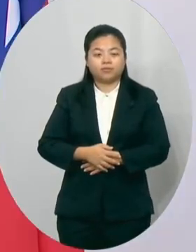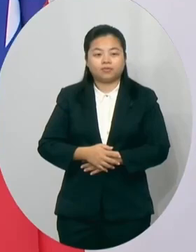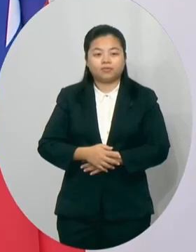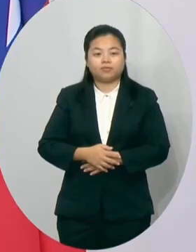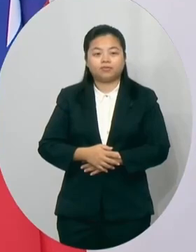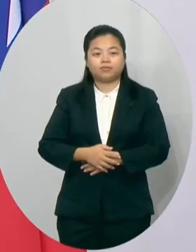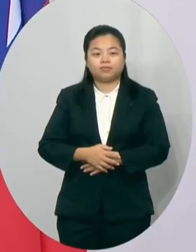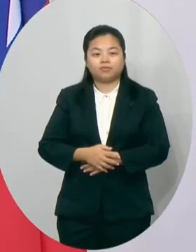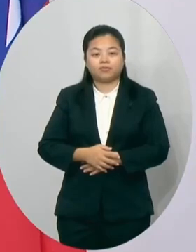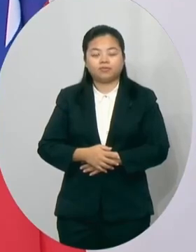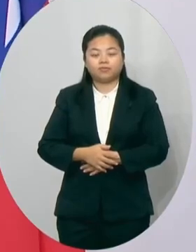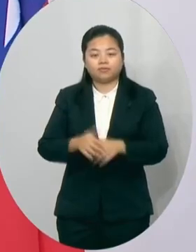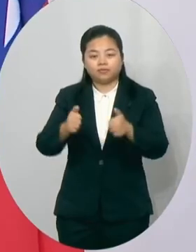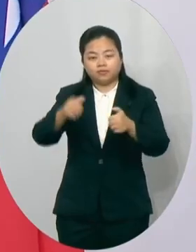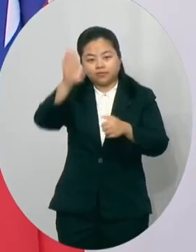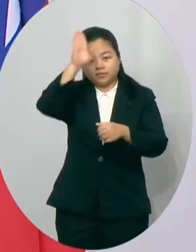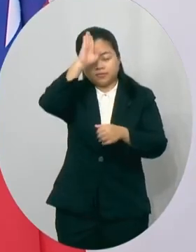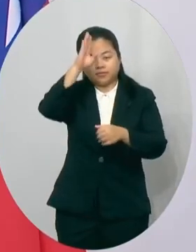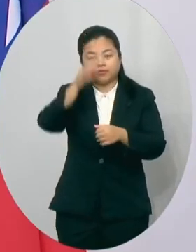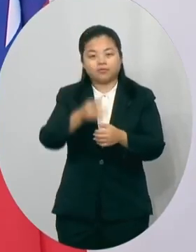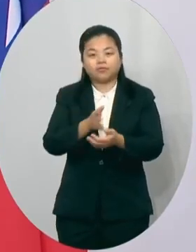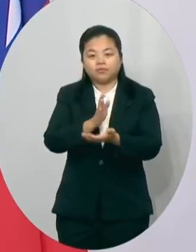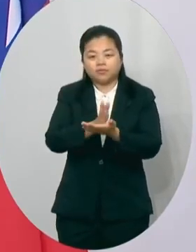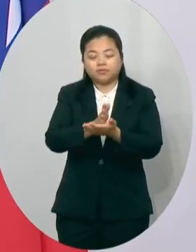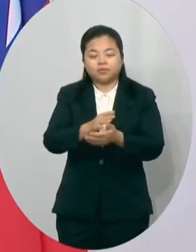谢谢。请发言顺序第三位